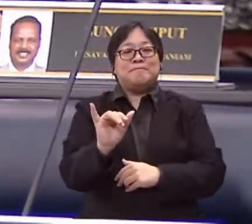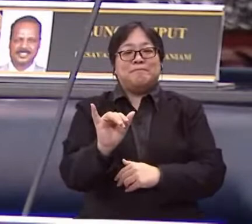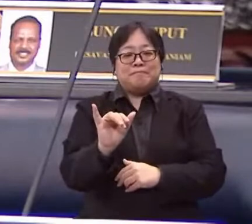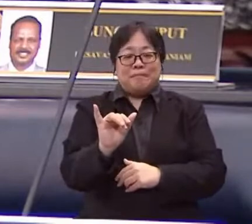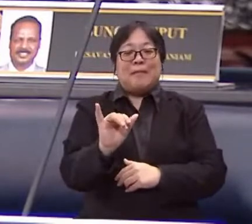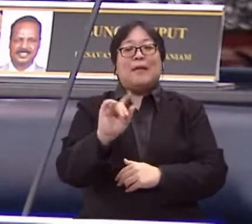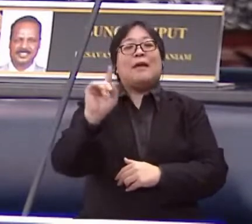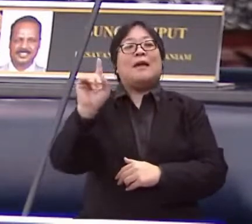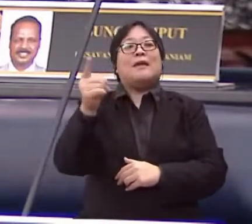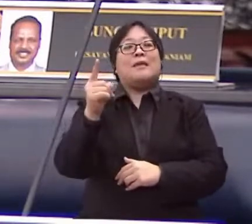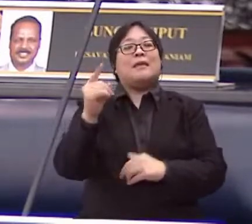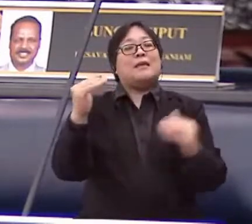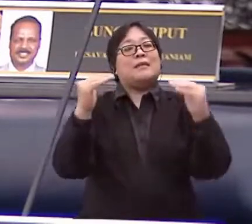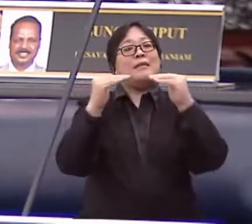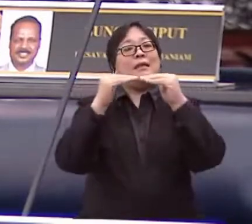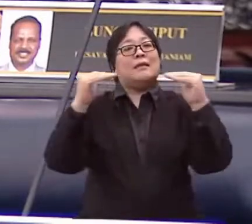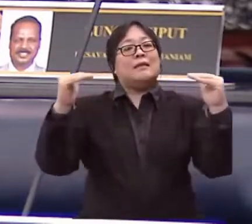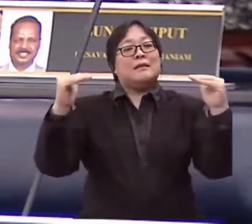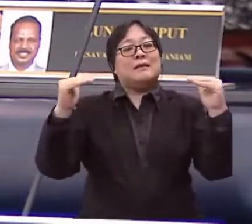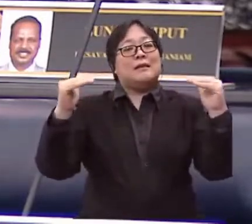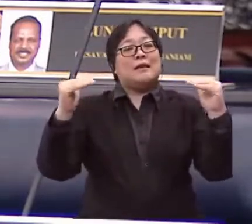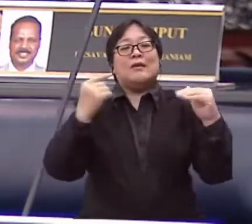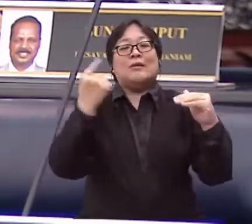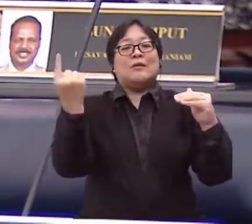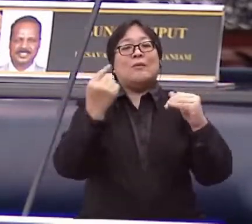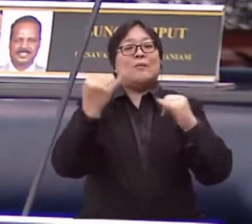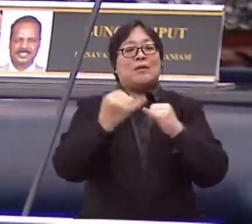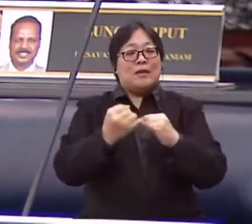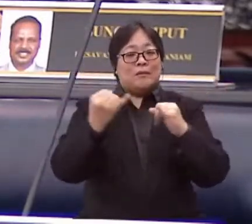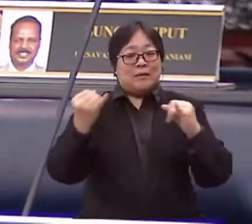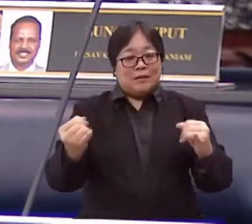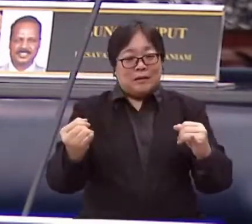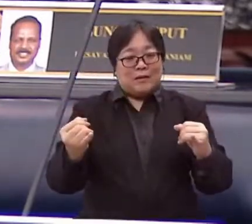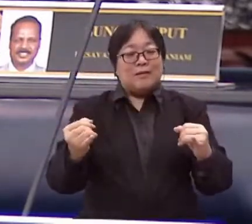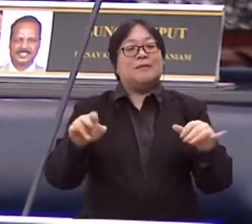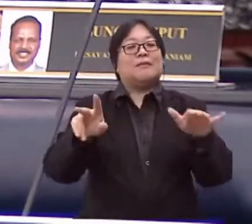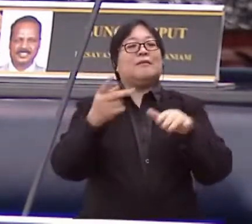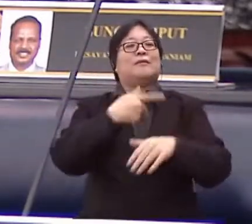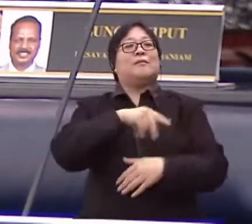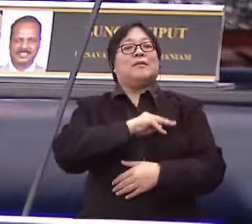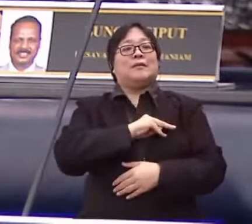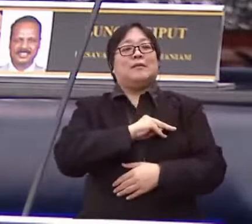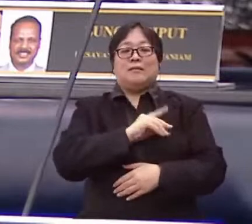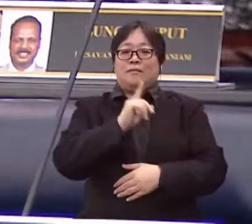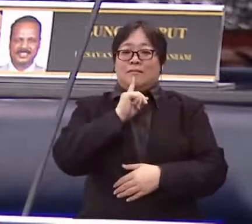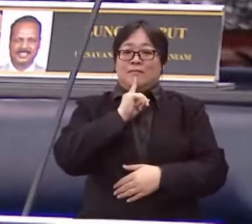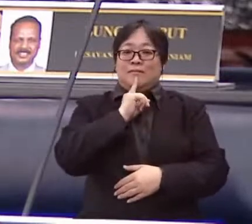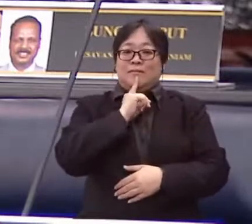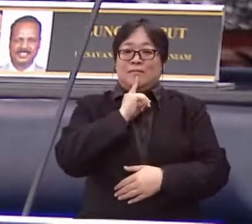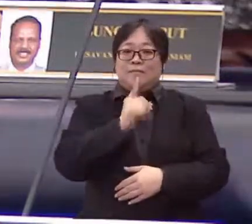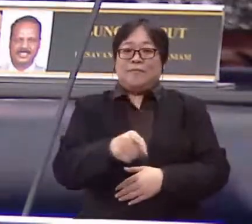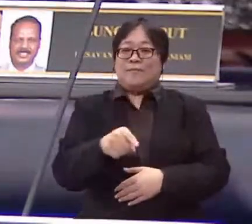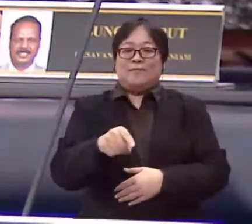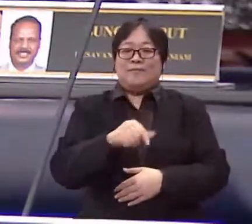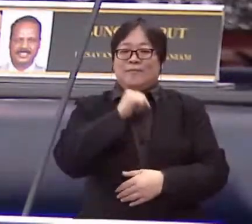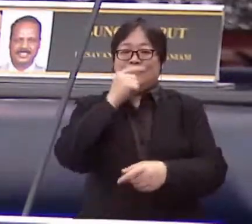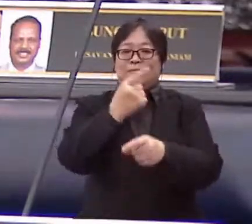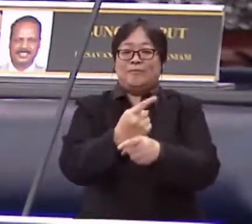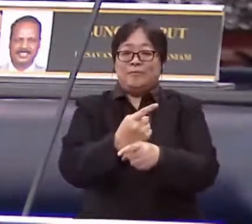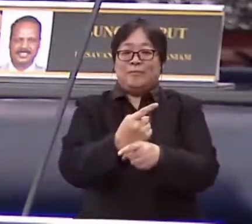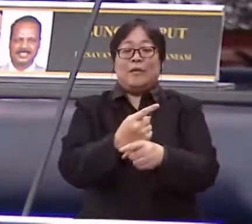hanya sama status dengan sebuah catatan dibawa Kementerian sudah tentu ini